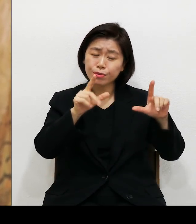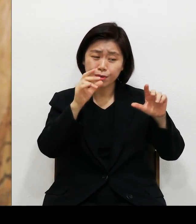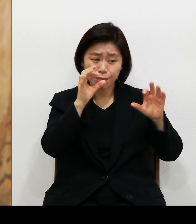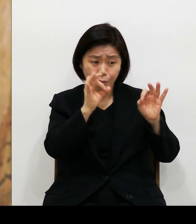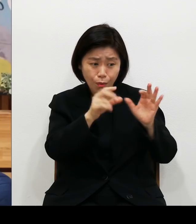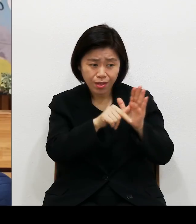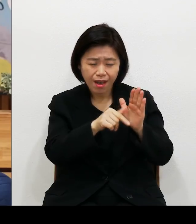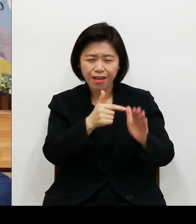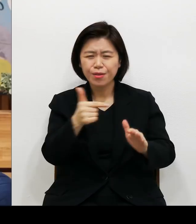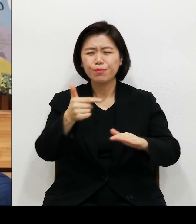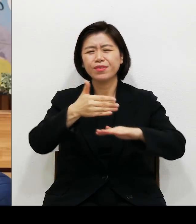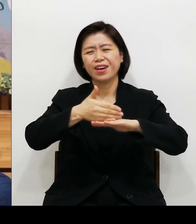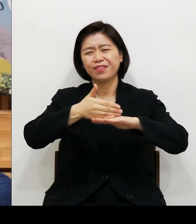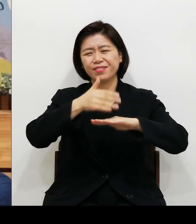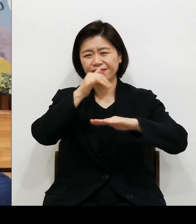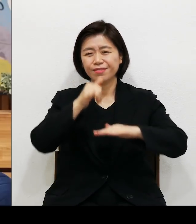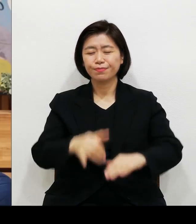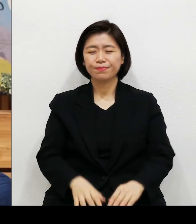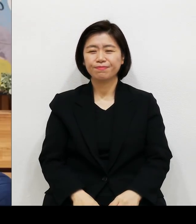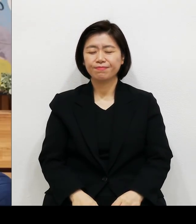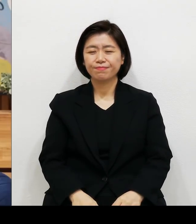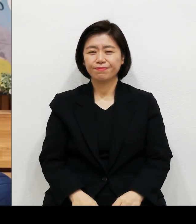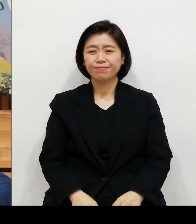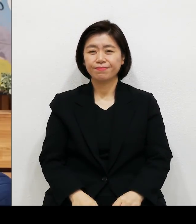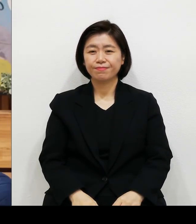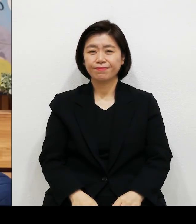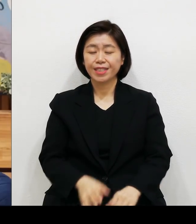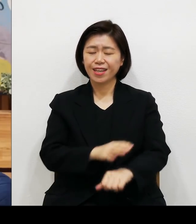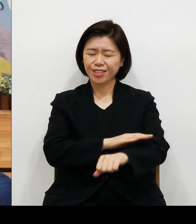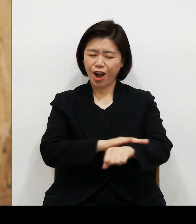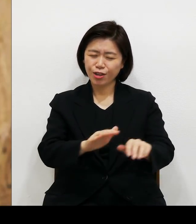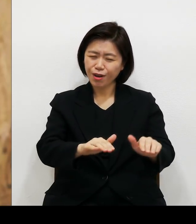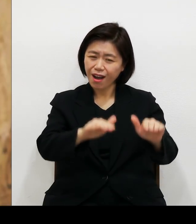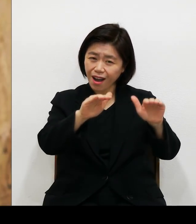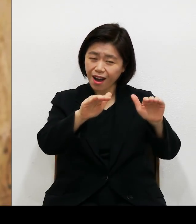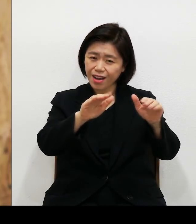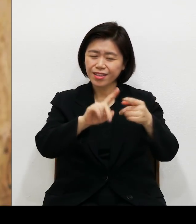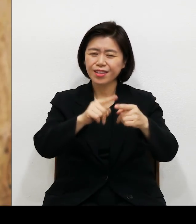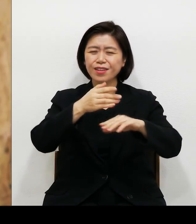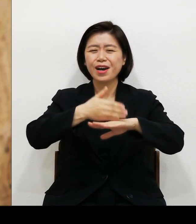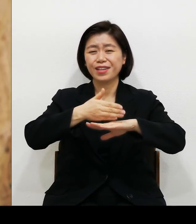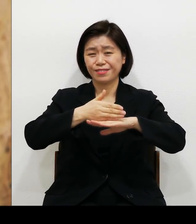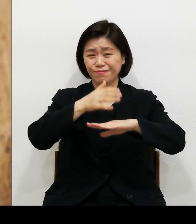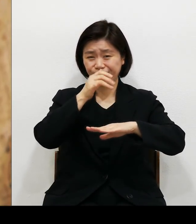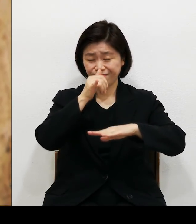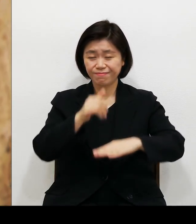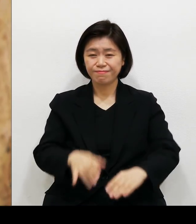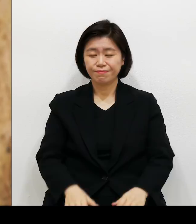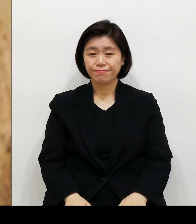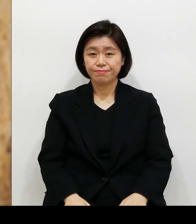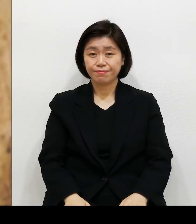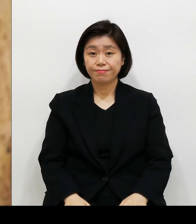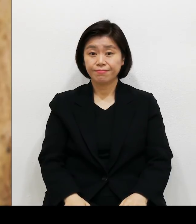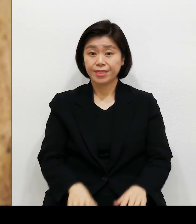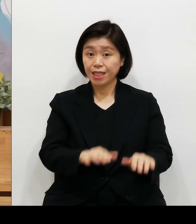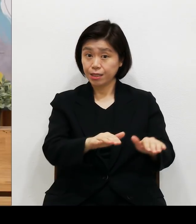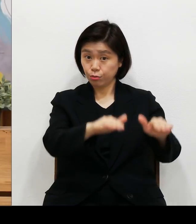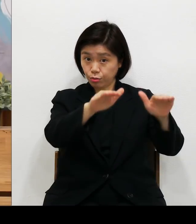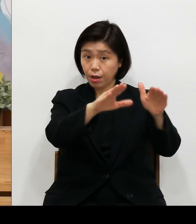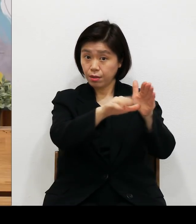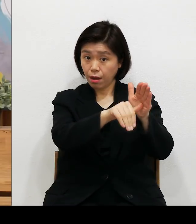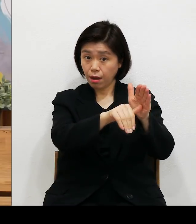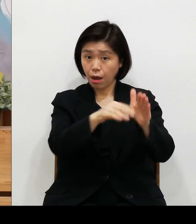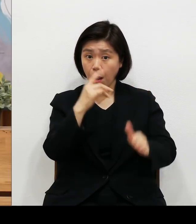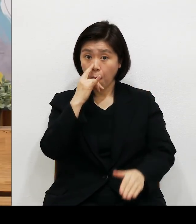감사해요. 아유, 감사하네요. 네. 그렇게 잘 자라줘서 감사하고. 네, 정말 너무. 그리고 크면서도 네.